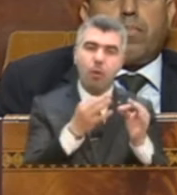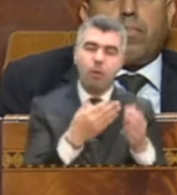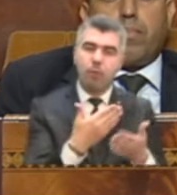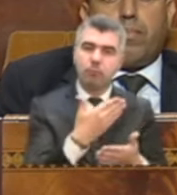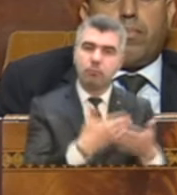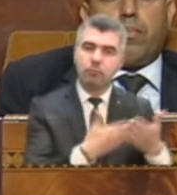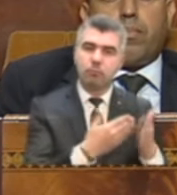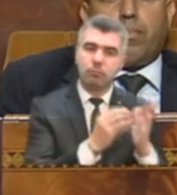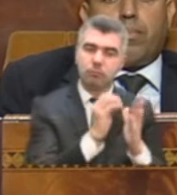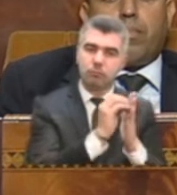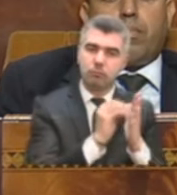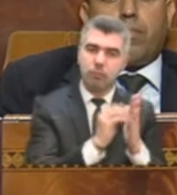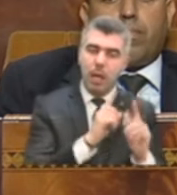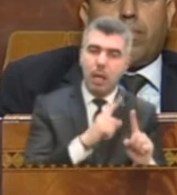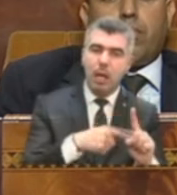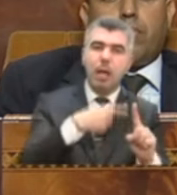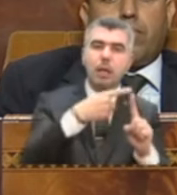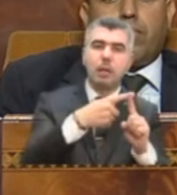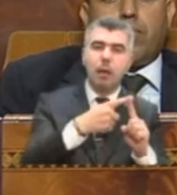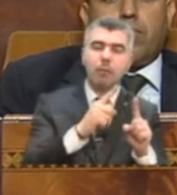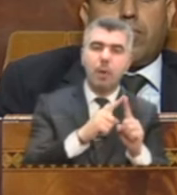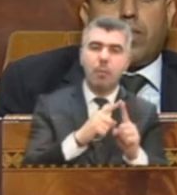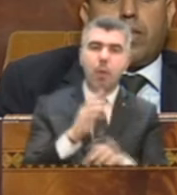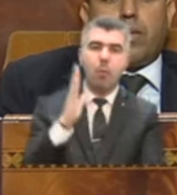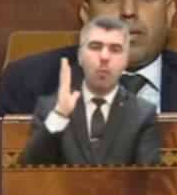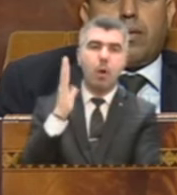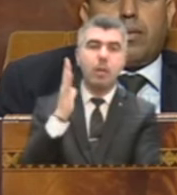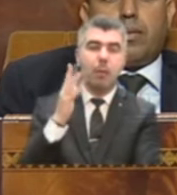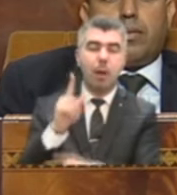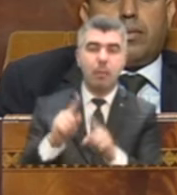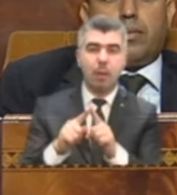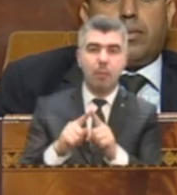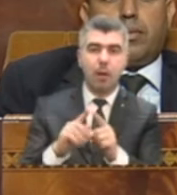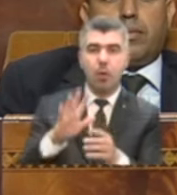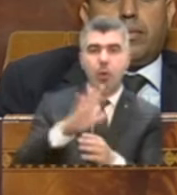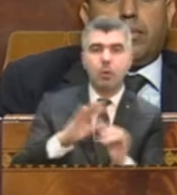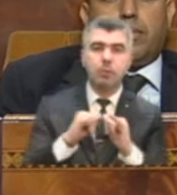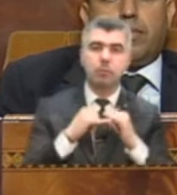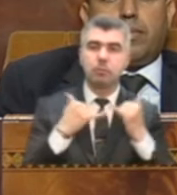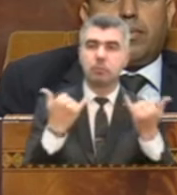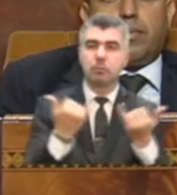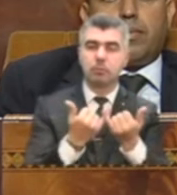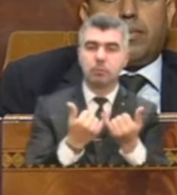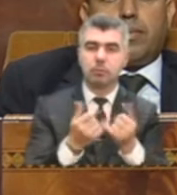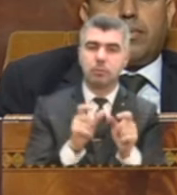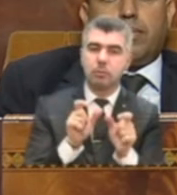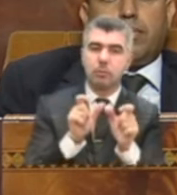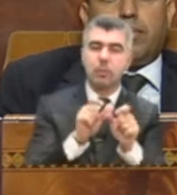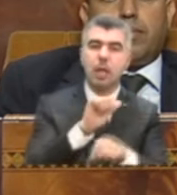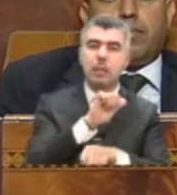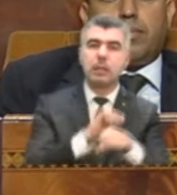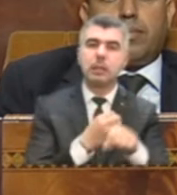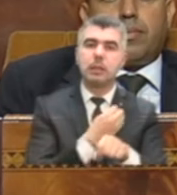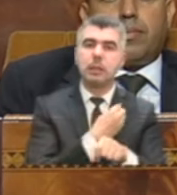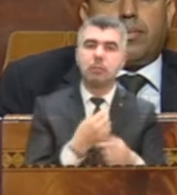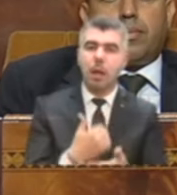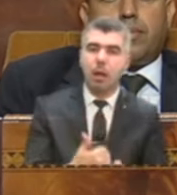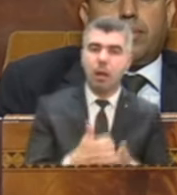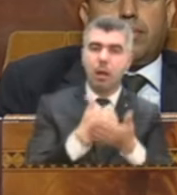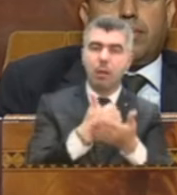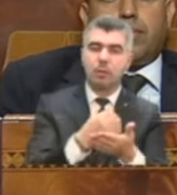ومقترحات تنضاف لخلاصات المؤتمر الدولي الأخير حول اقتصاد الرعاية من شأنها أن تشكل طفرة نوعية وتقدم